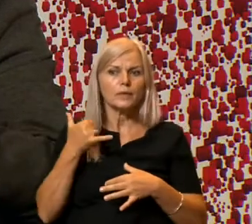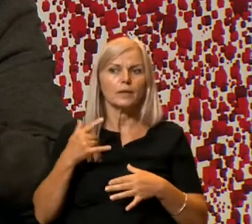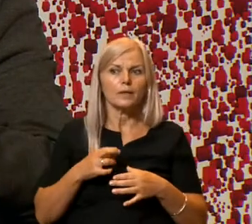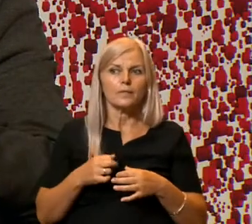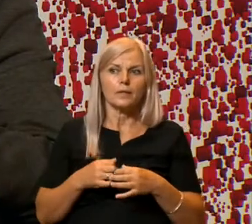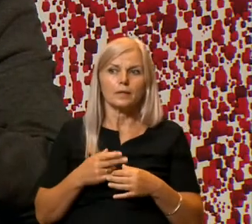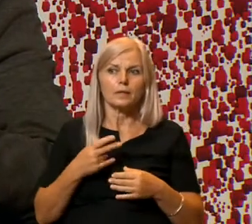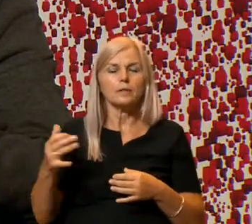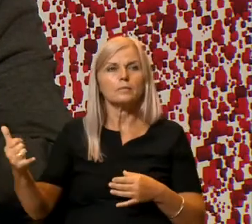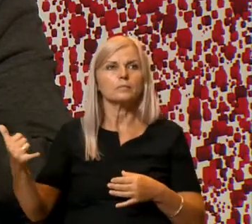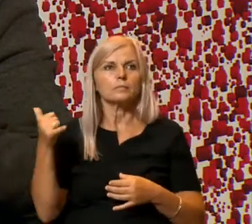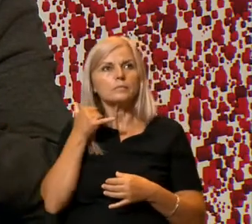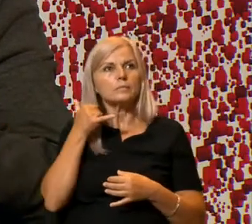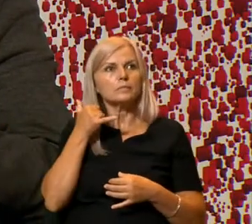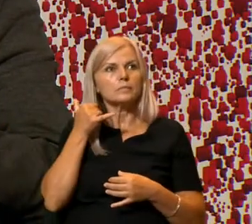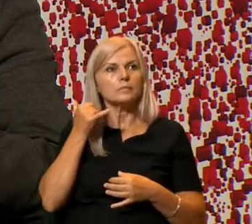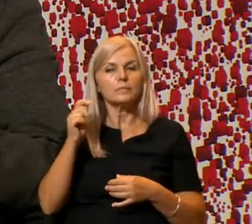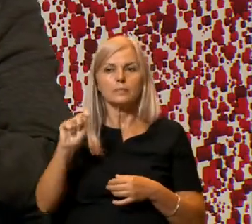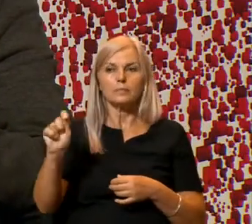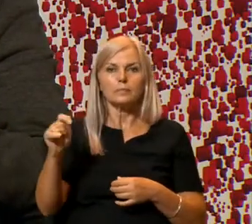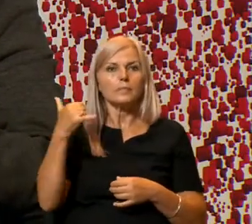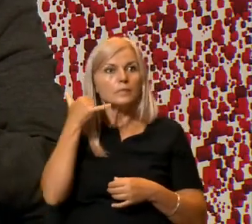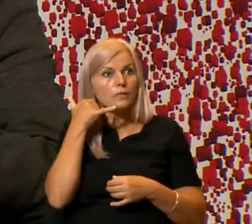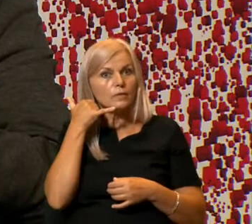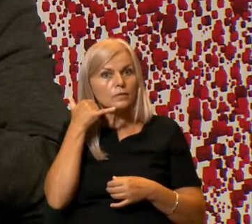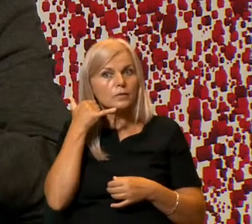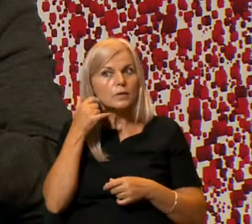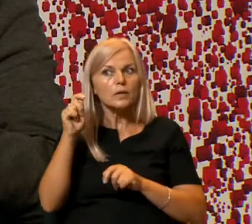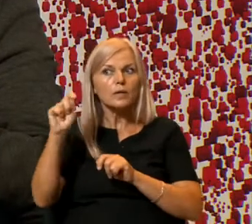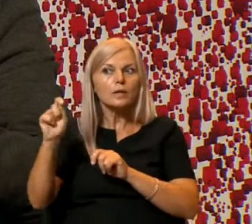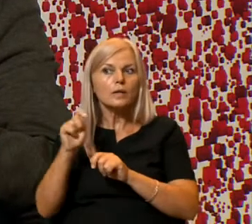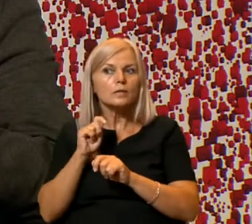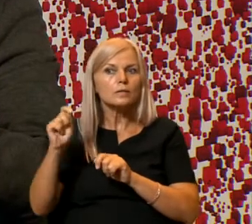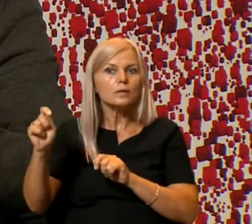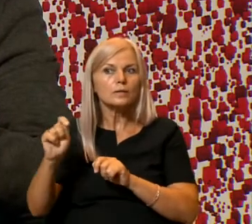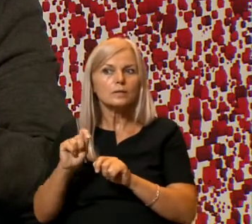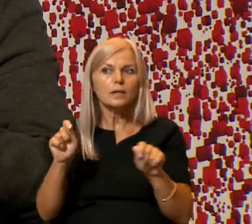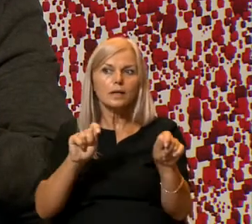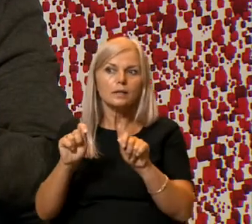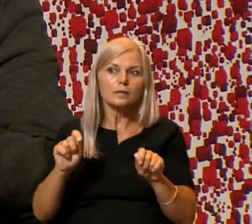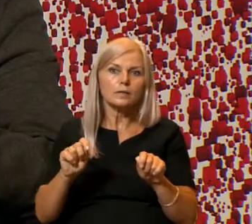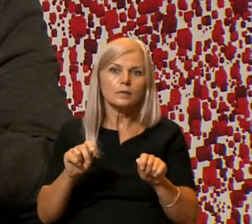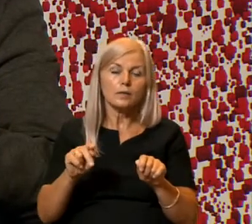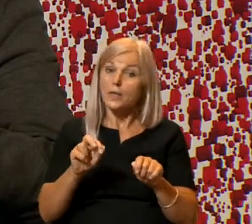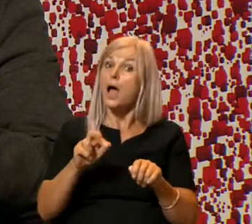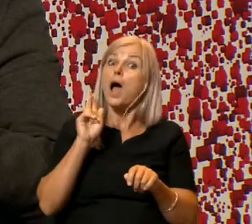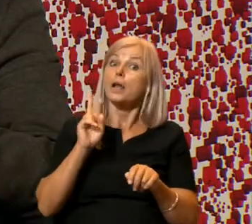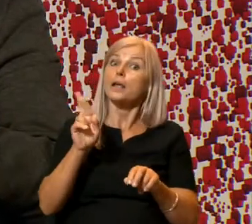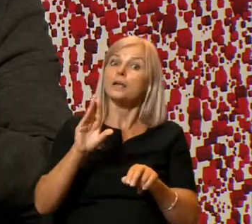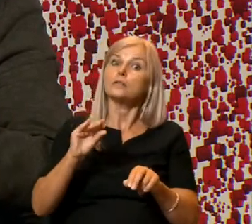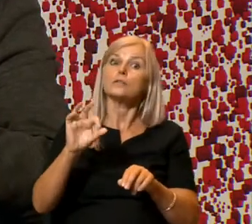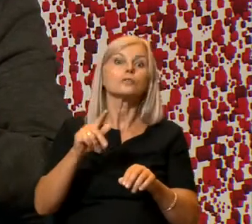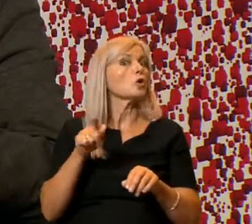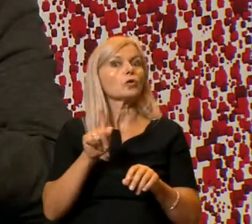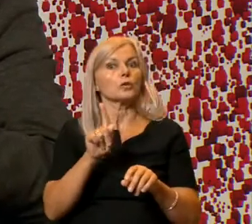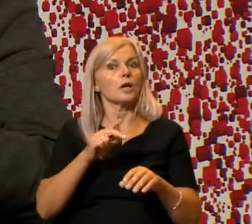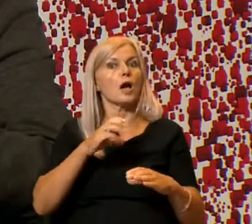dzwoni, jest tam pewne wezwanie do rezonansu, ale rezonans nie jest komunikacją.